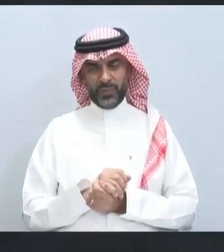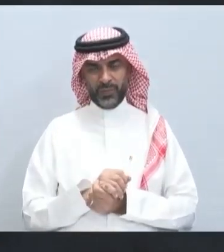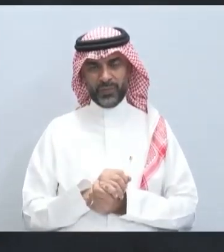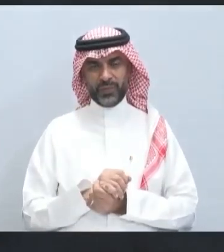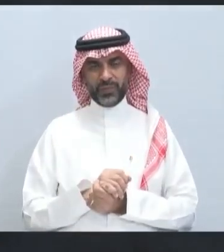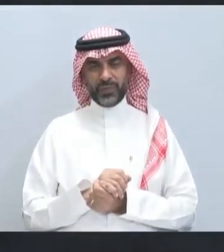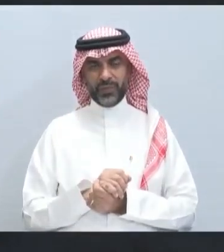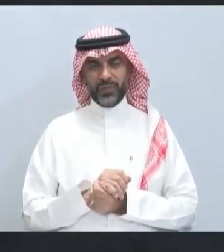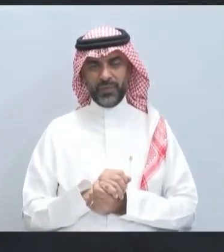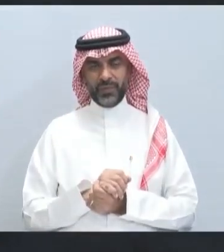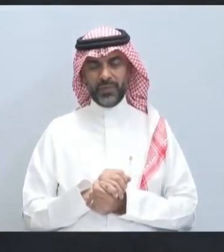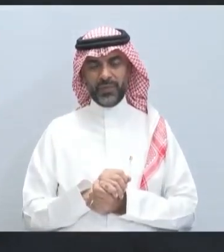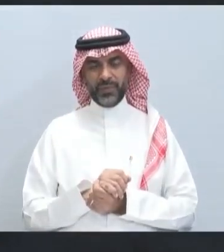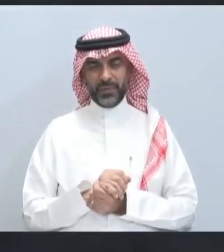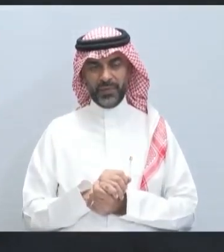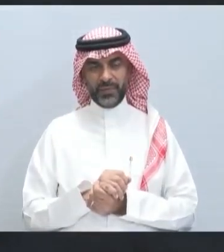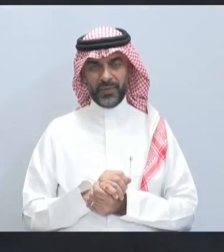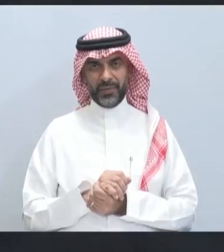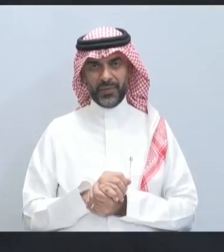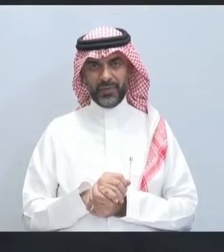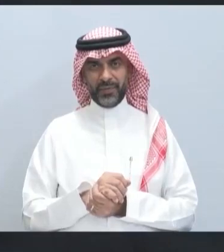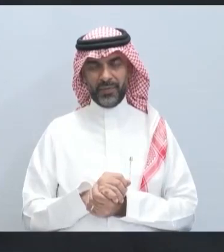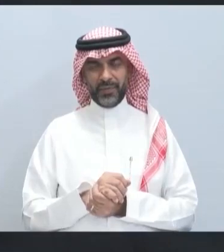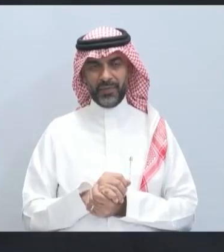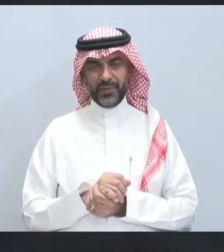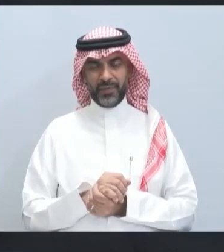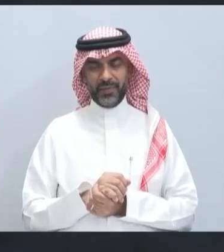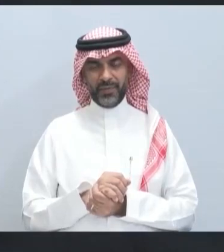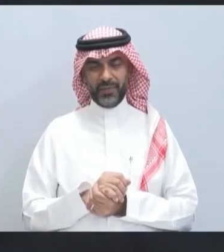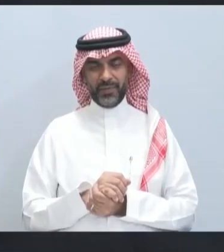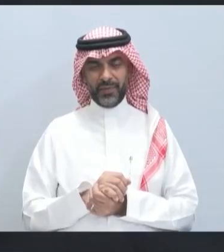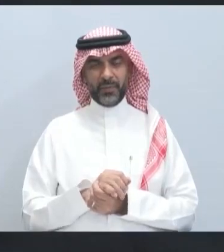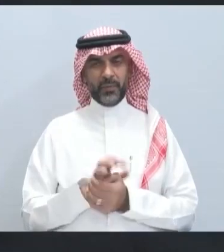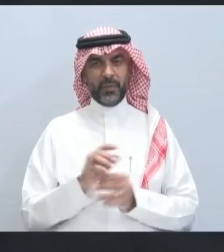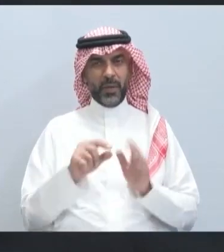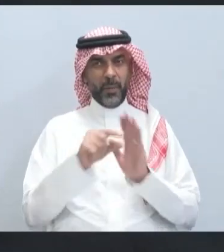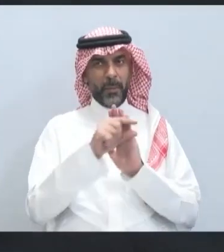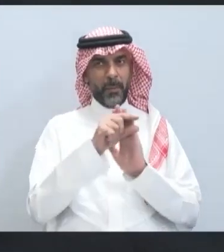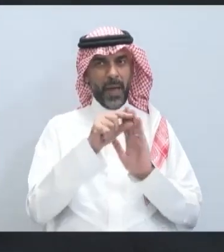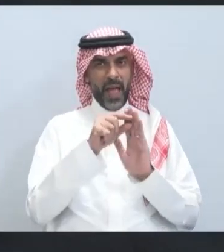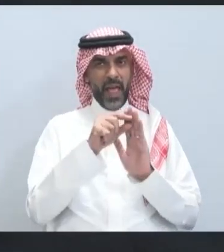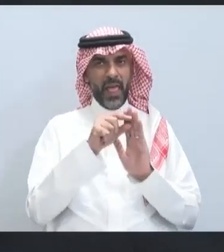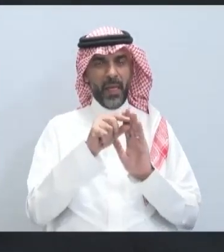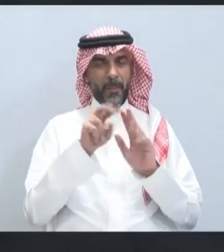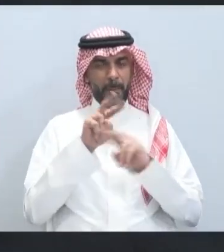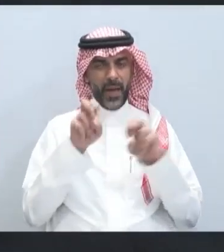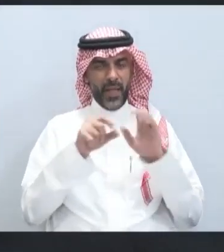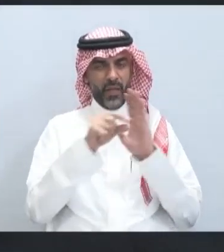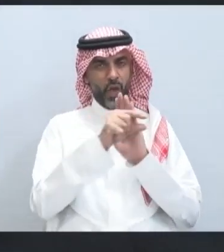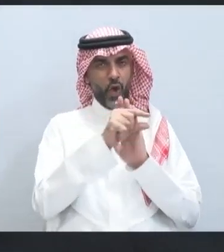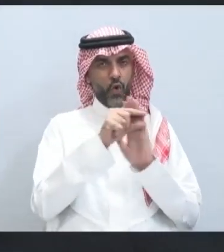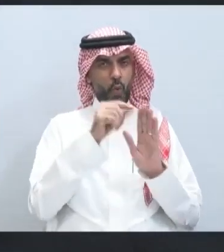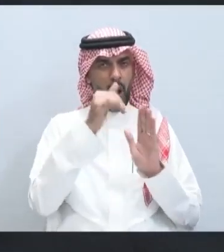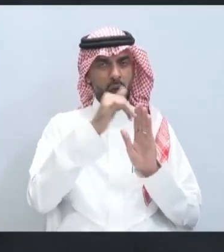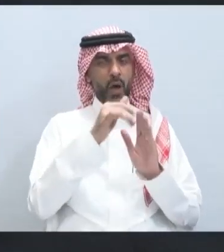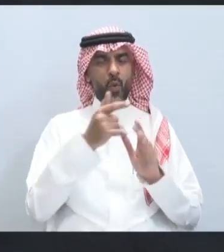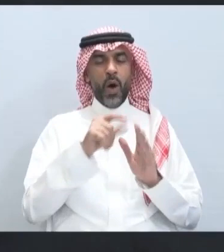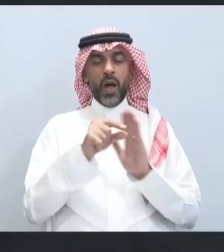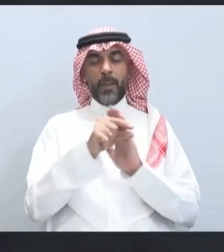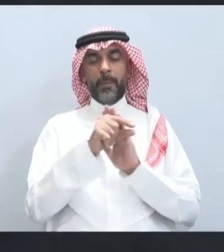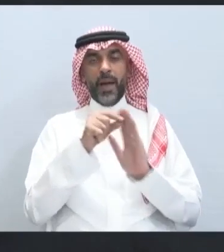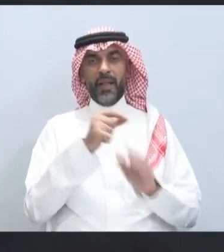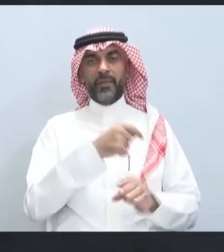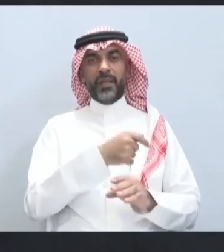الاساليب البحث في هذه الفارس نظمنا البحث ماذا بالعنوان البحث المؤلف البحث